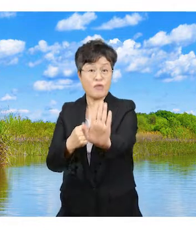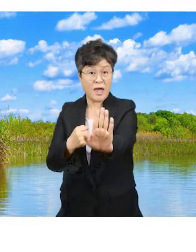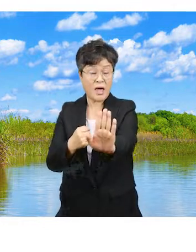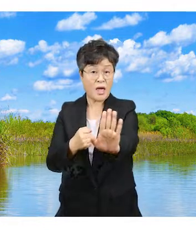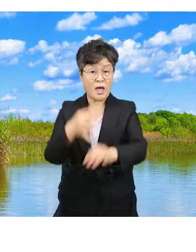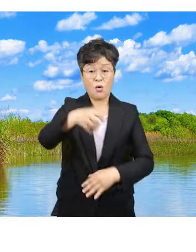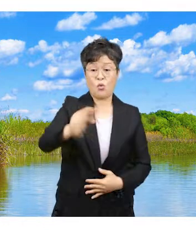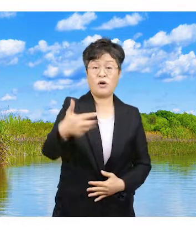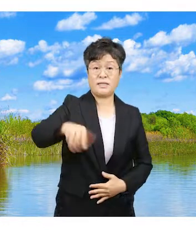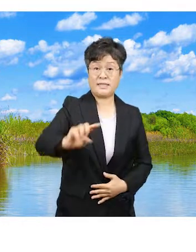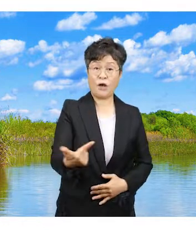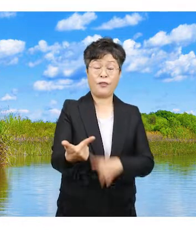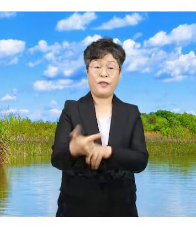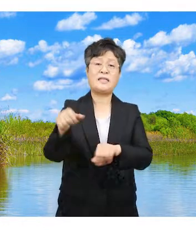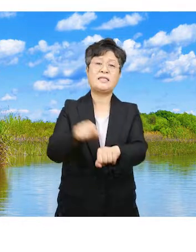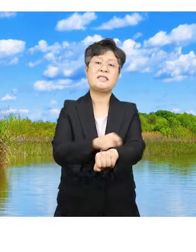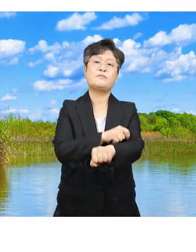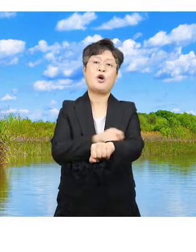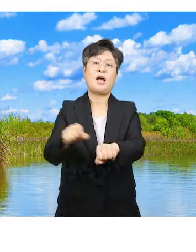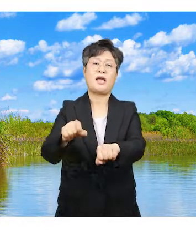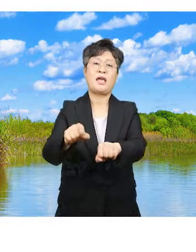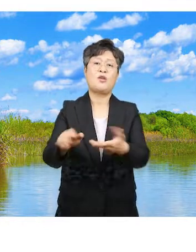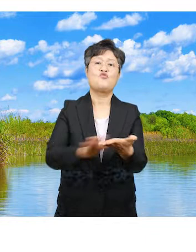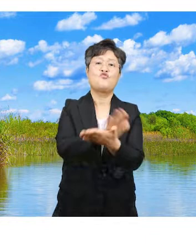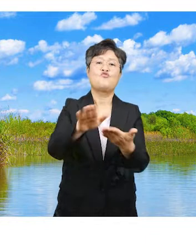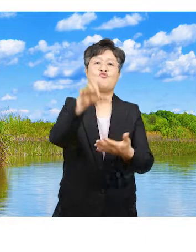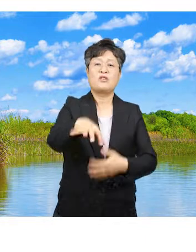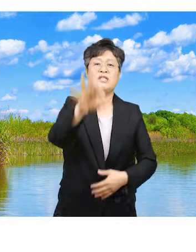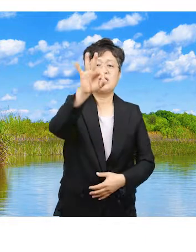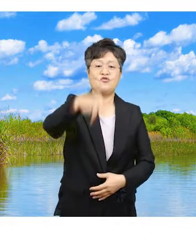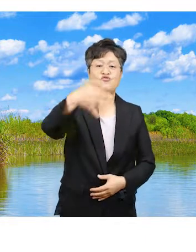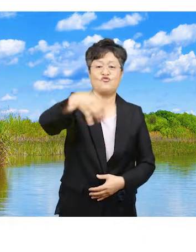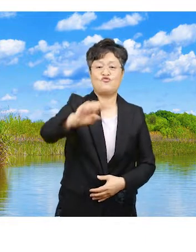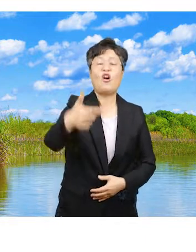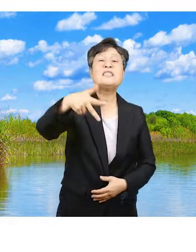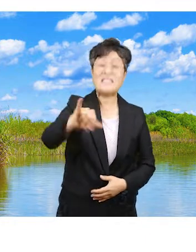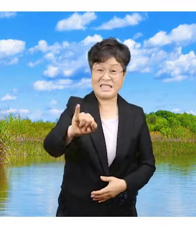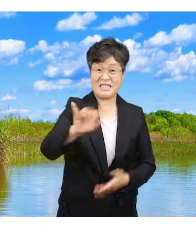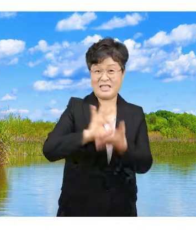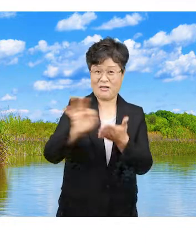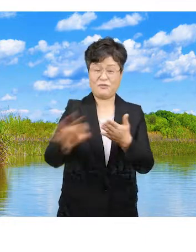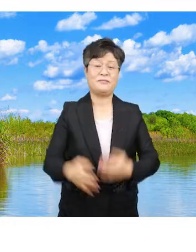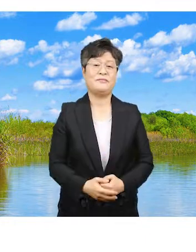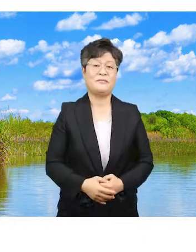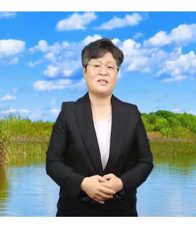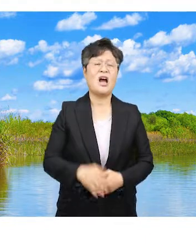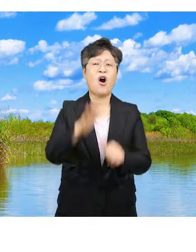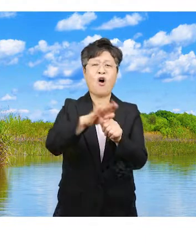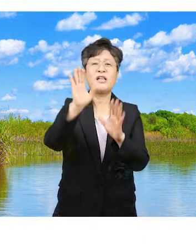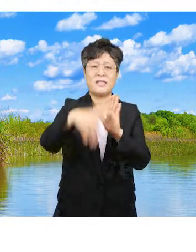원천저수지를 아주 특별한 유원지로 사용을 했었답니다. 저희 어려서